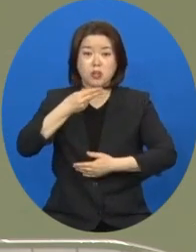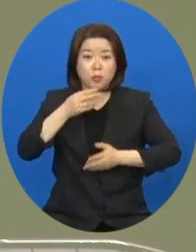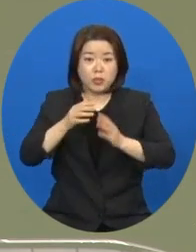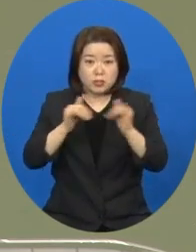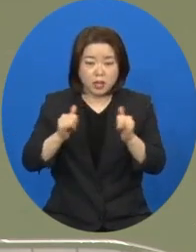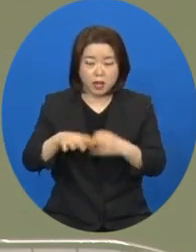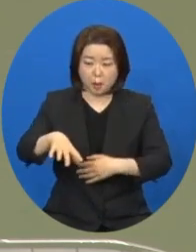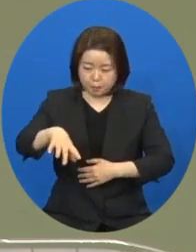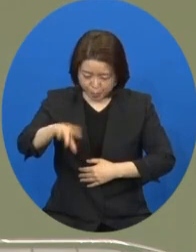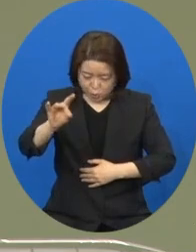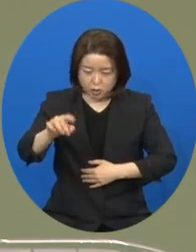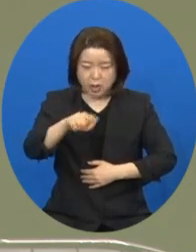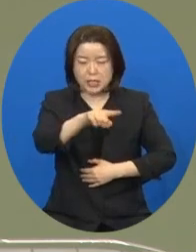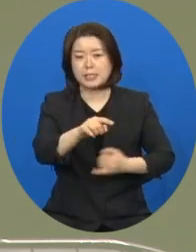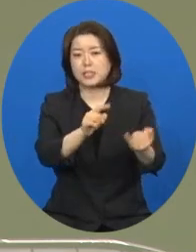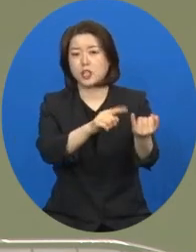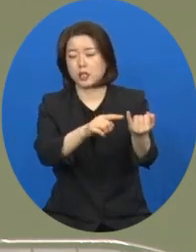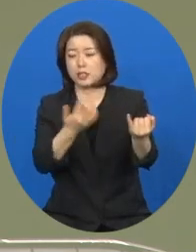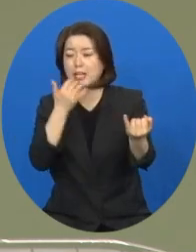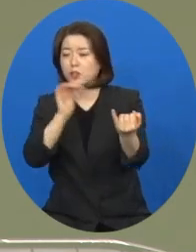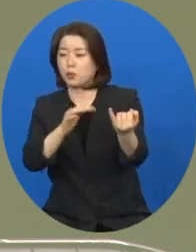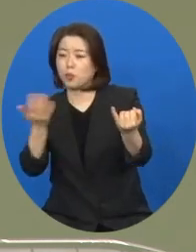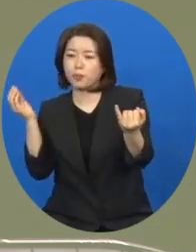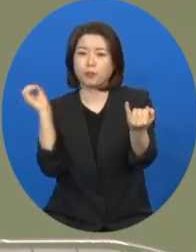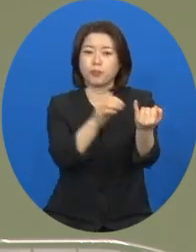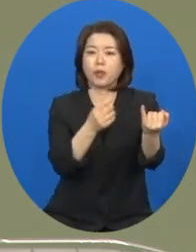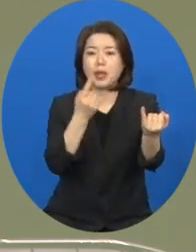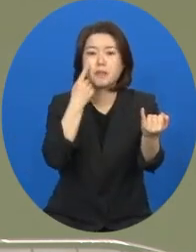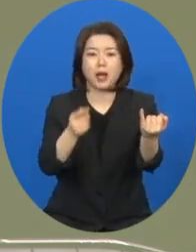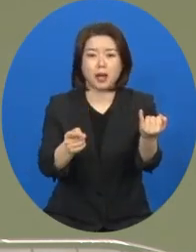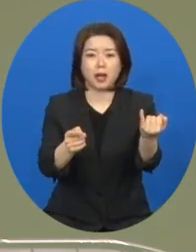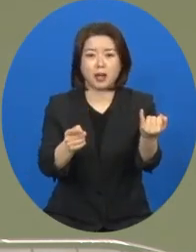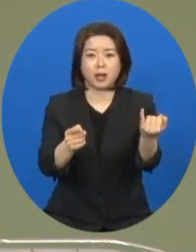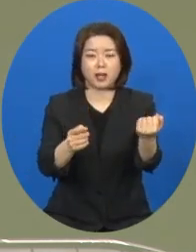사람이 먼저 이 여자에게 돌을 던져라.